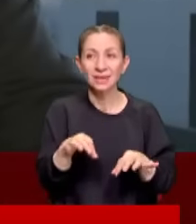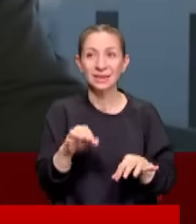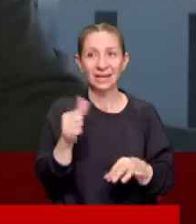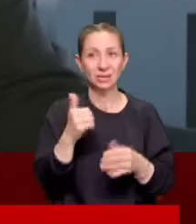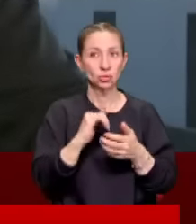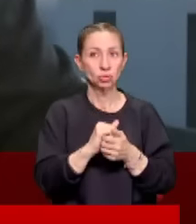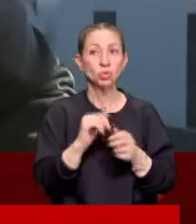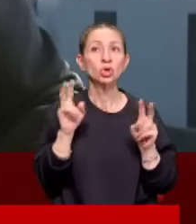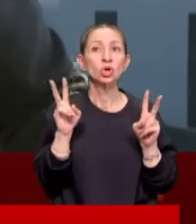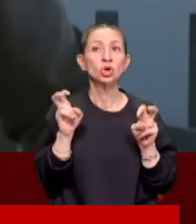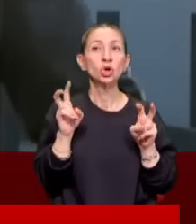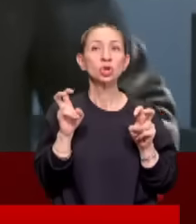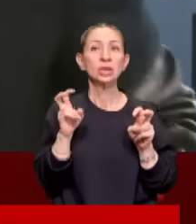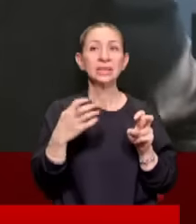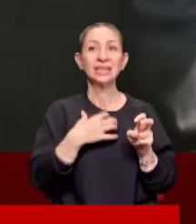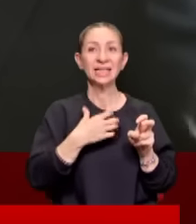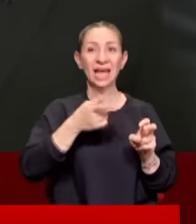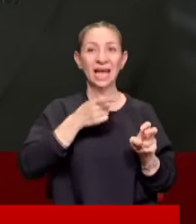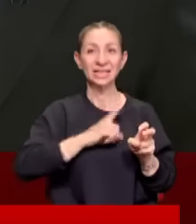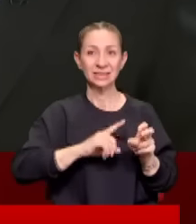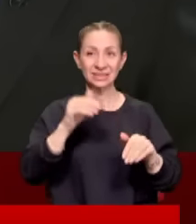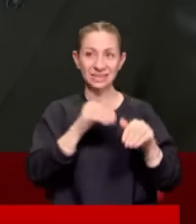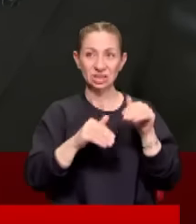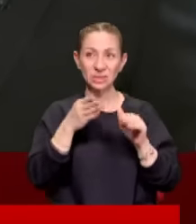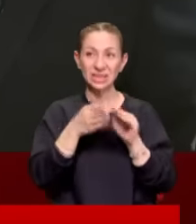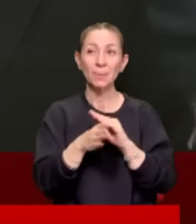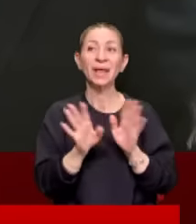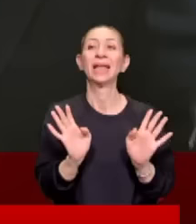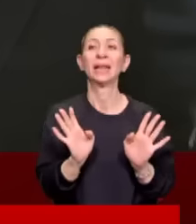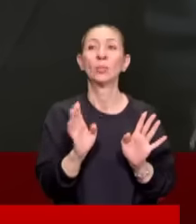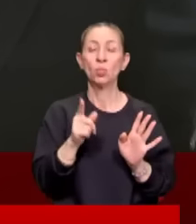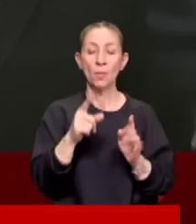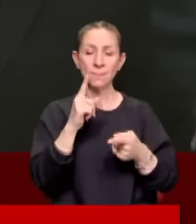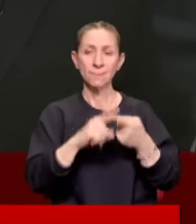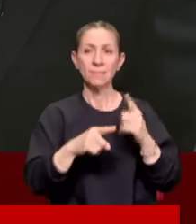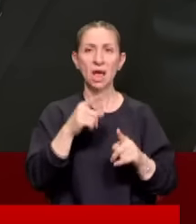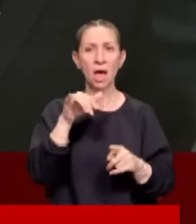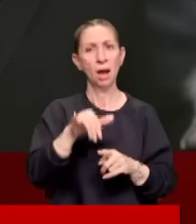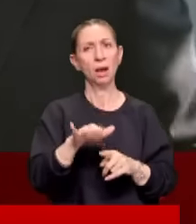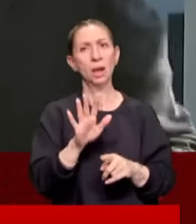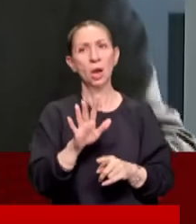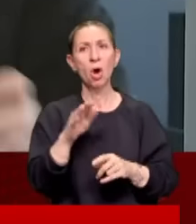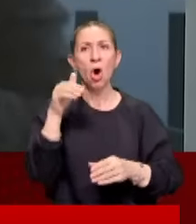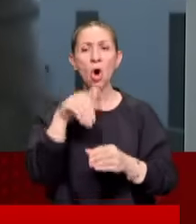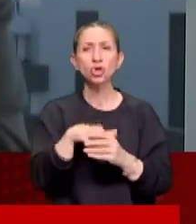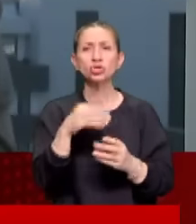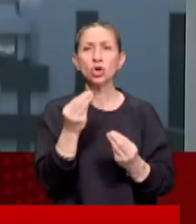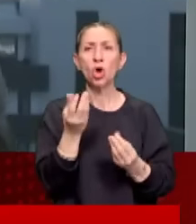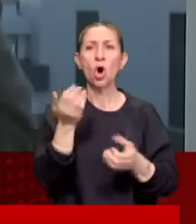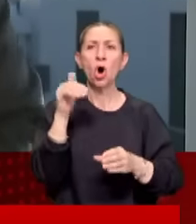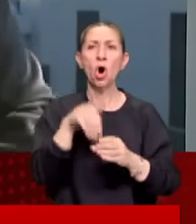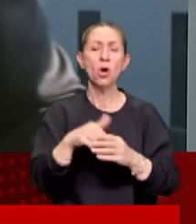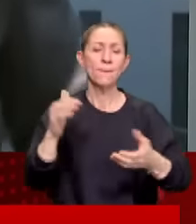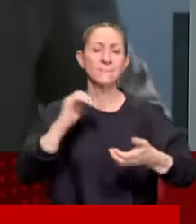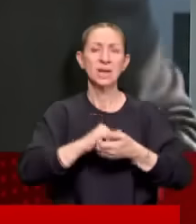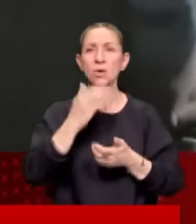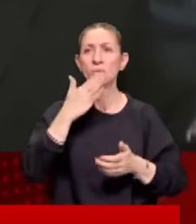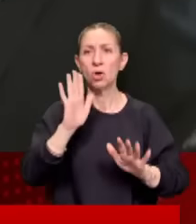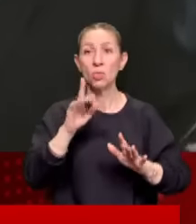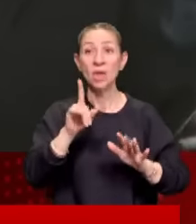dostum konu kendi adaylarımızla seçime girmek değil. Bu bir siyasi partinin hakkıdır. Oy çokluğu, oy birliği bir problem yok.